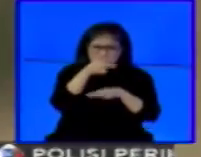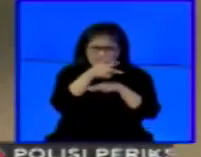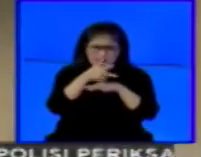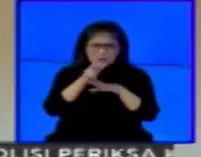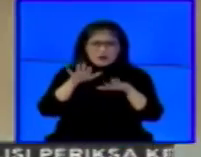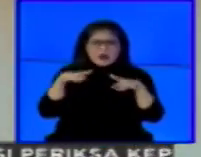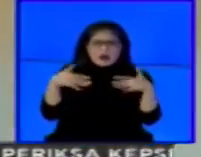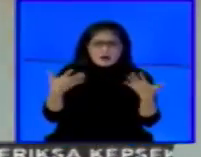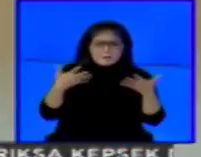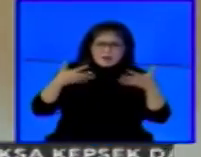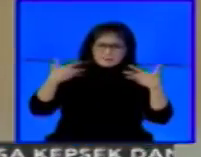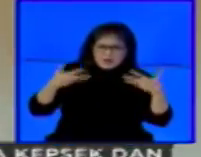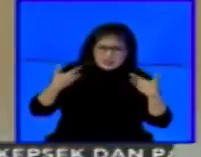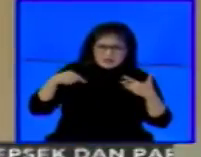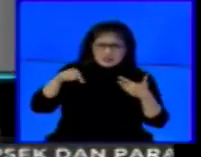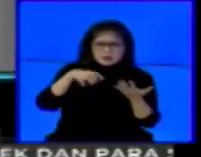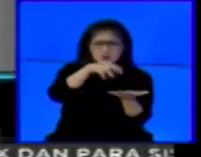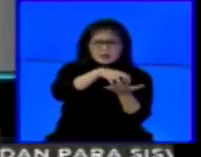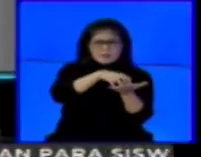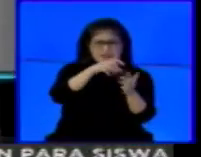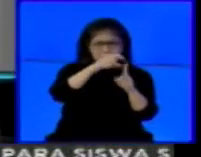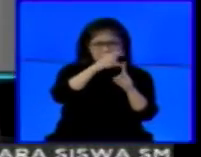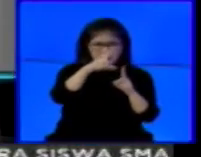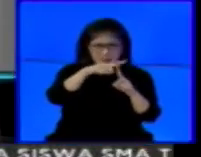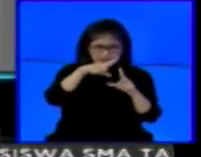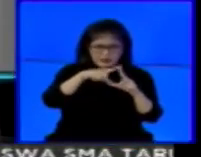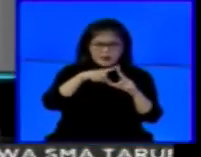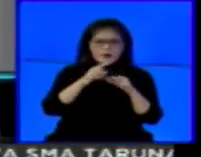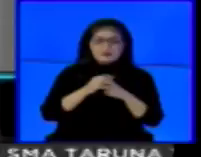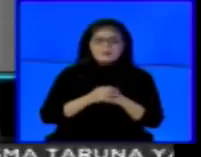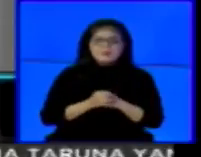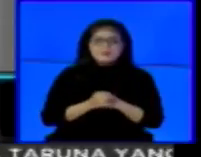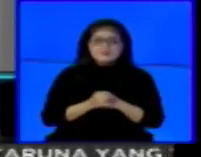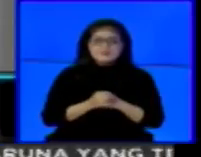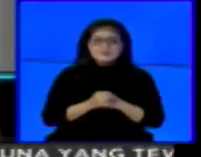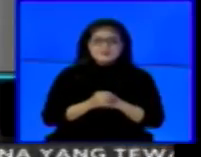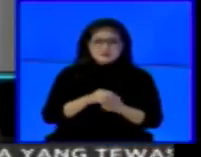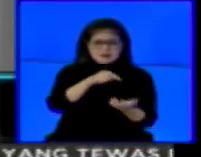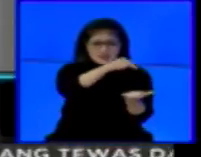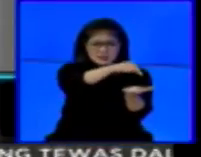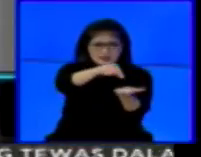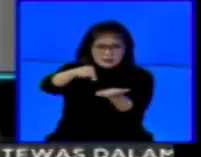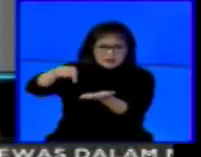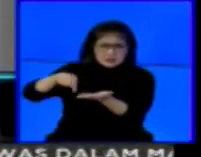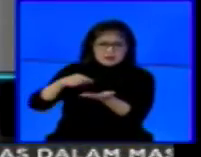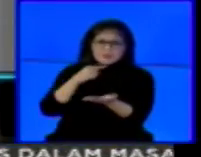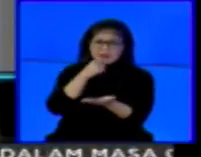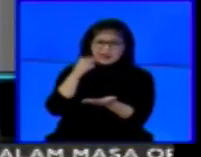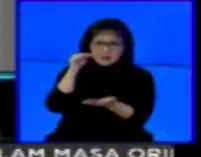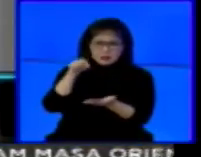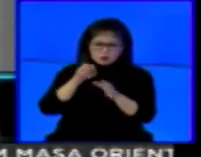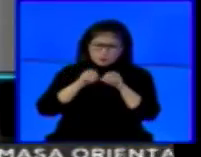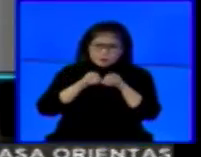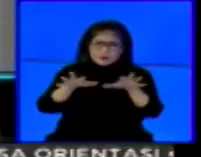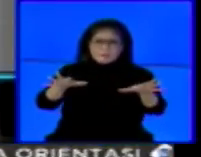ini ada di areal PLTA. Kami mendapat peta sebaran orang utan. Titik-titik merah ini merupakan sebaran dan pergerakan